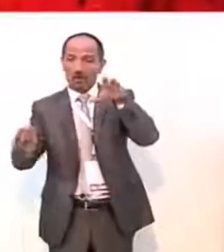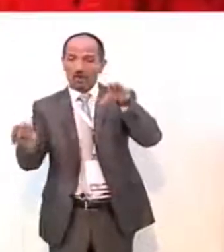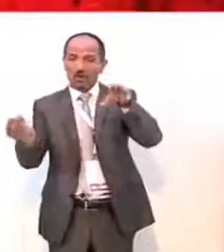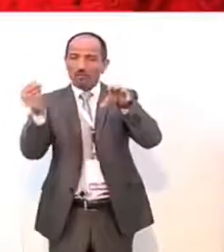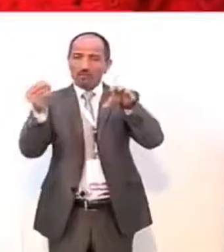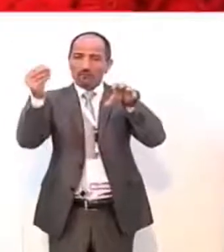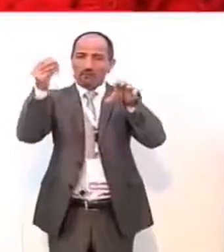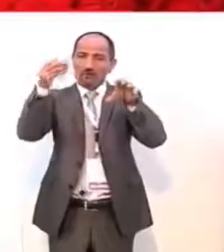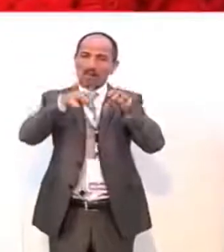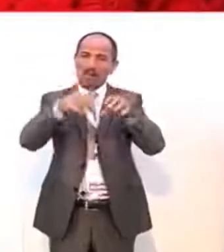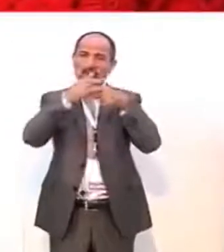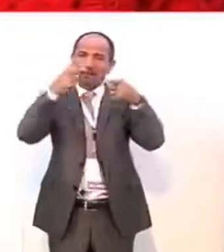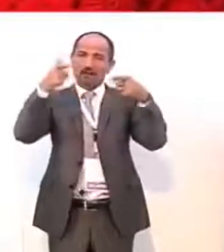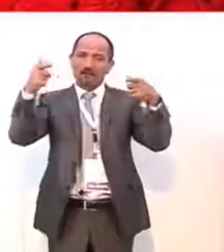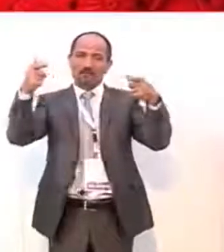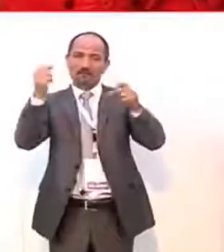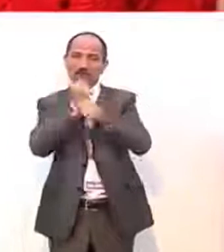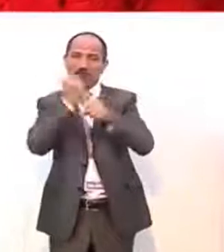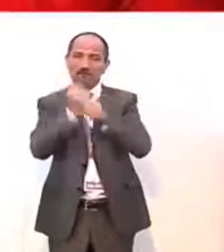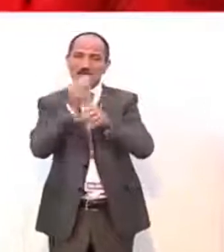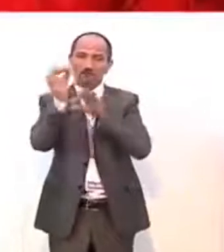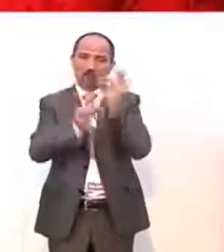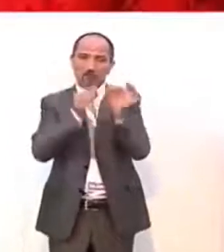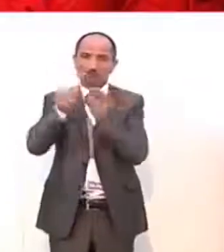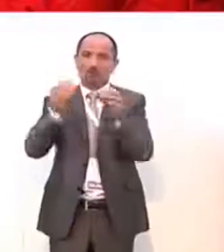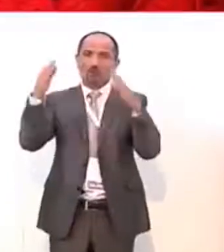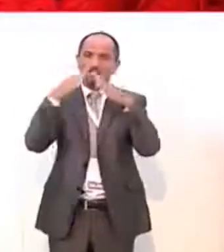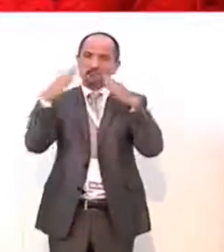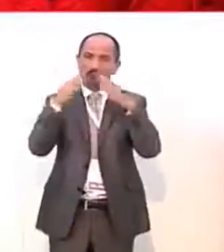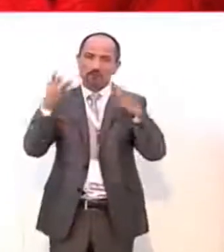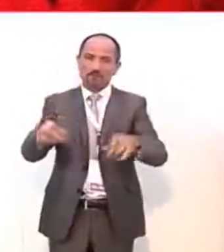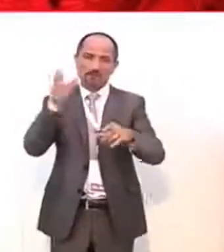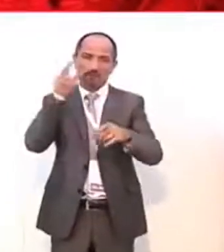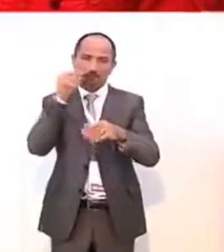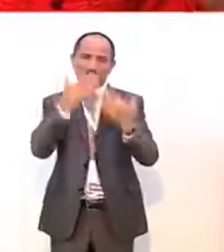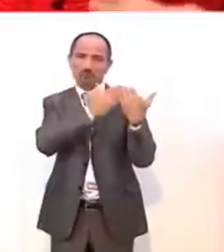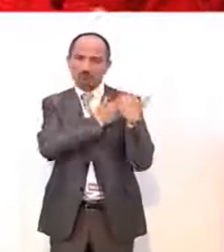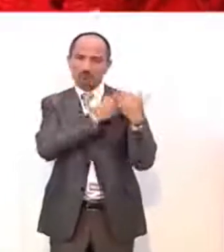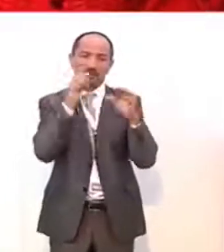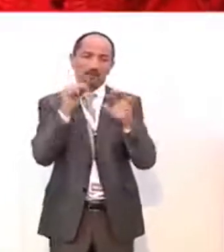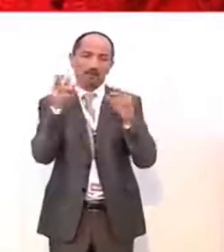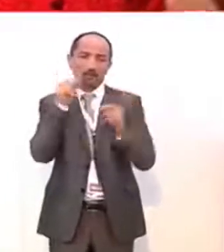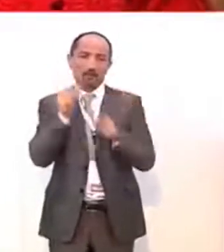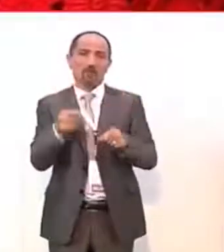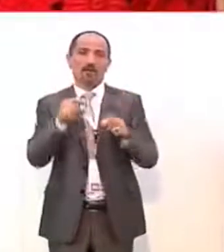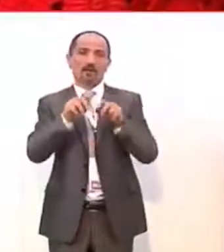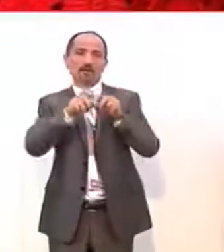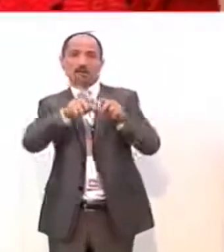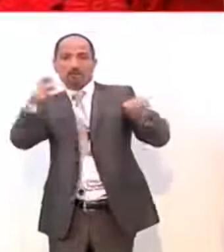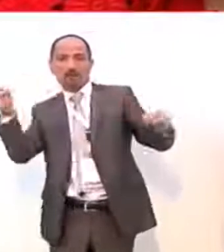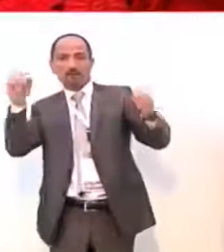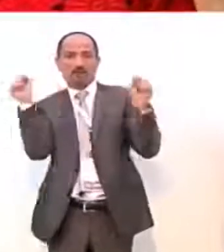sovraccarico gravissimo di lavoro, di cura e domestico sulle spalle delle donne, rompendo